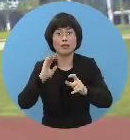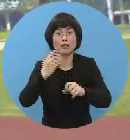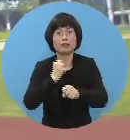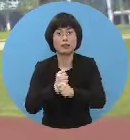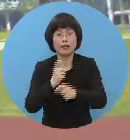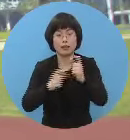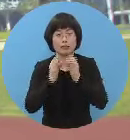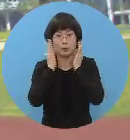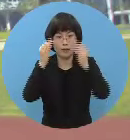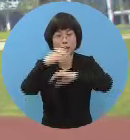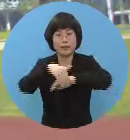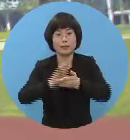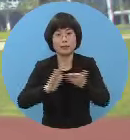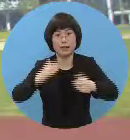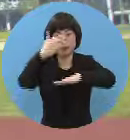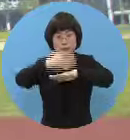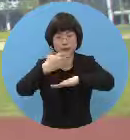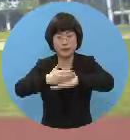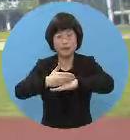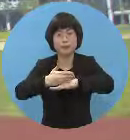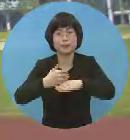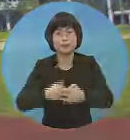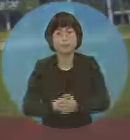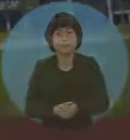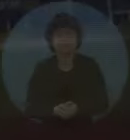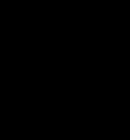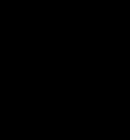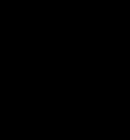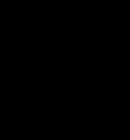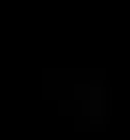다하겠습니다. 감사합니다.